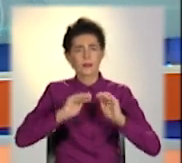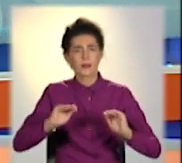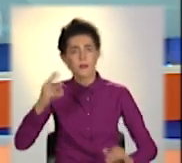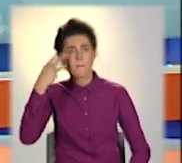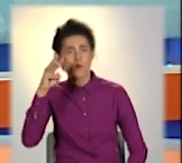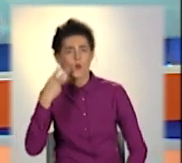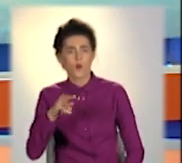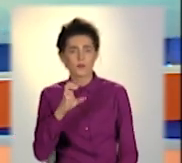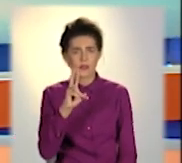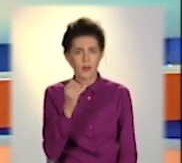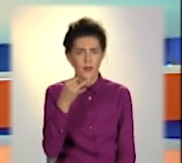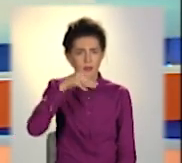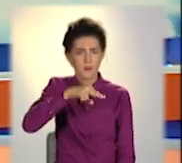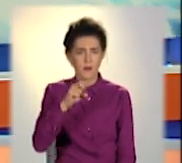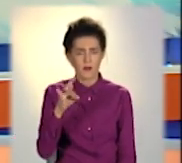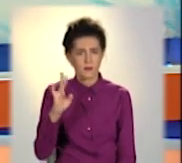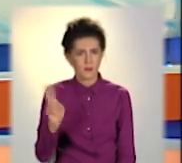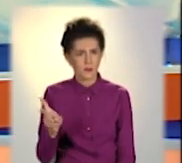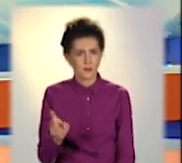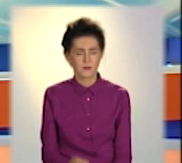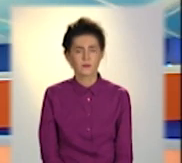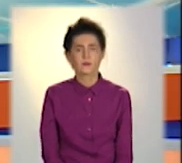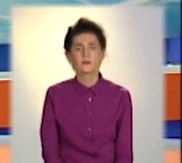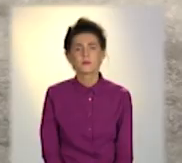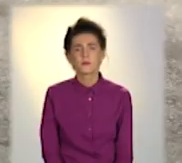сучасний скейт-парк, розкажемо в сюжеті.